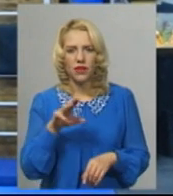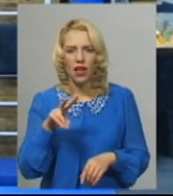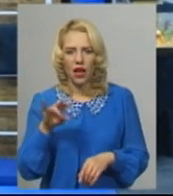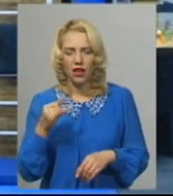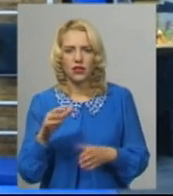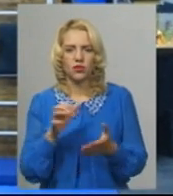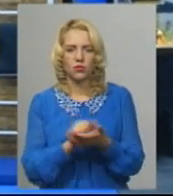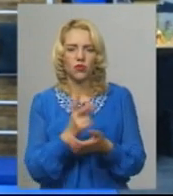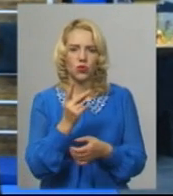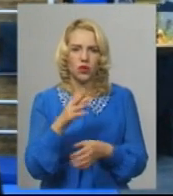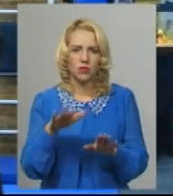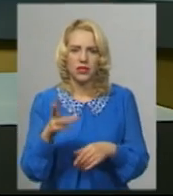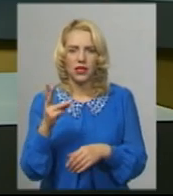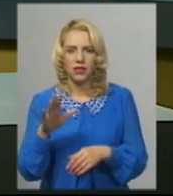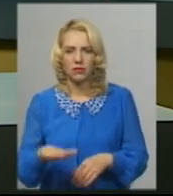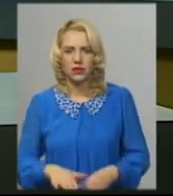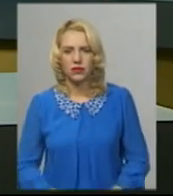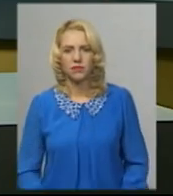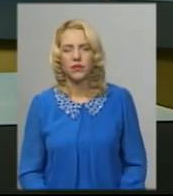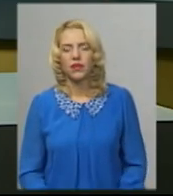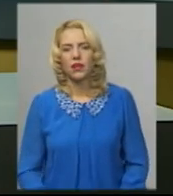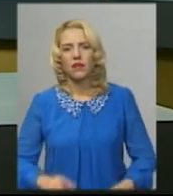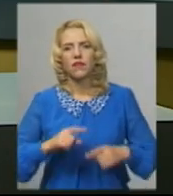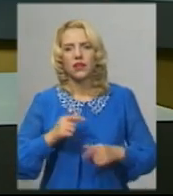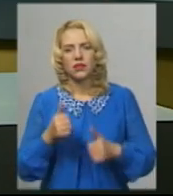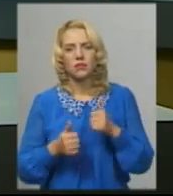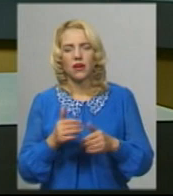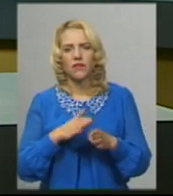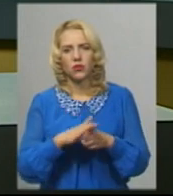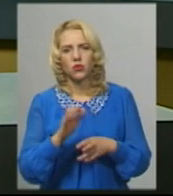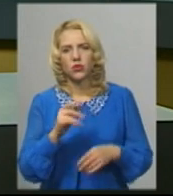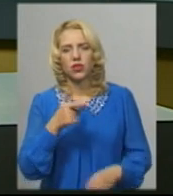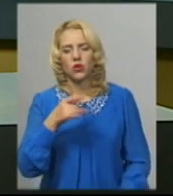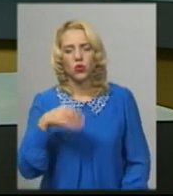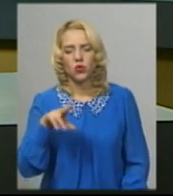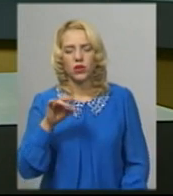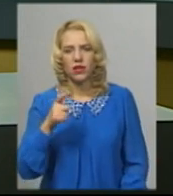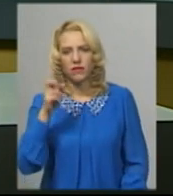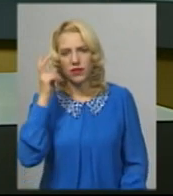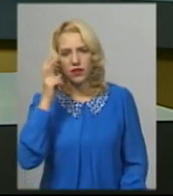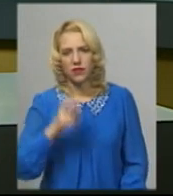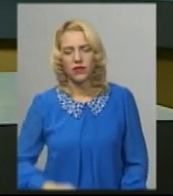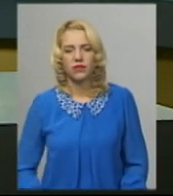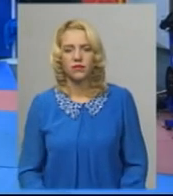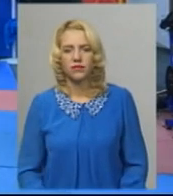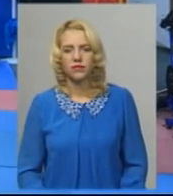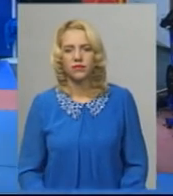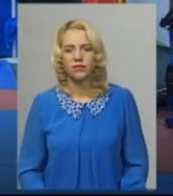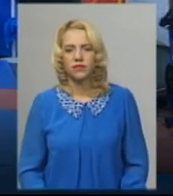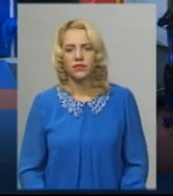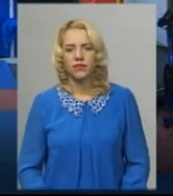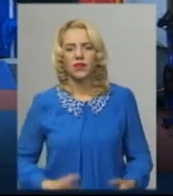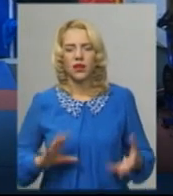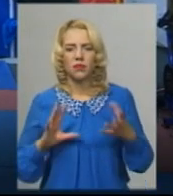місце та третє місце здобув. Фінал змагань відбудеться у грудні в Києві, додає Дмитро Павлюк. Підсумки